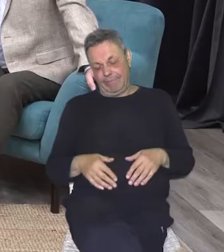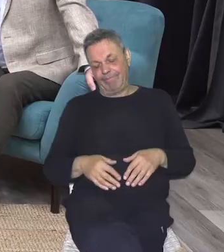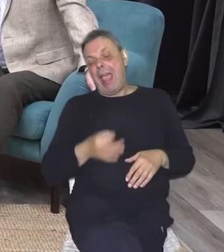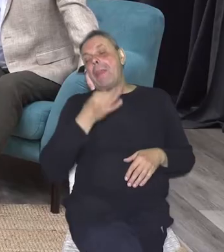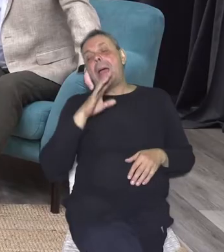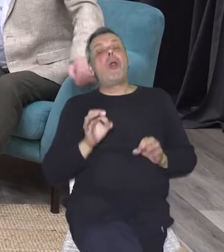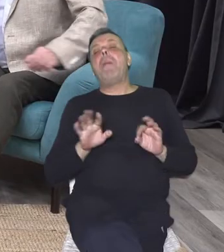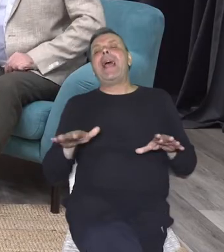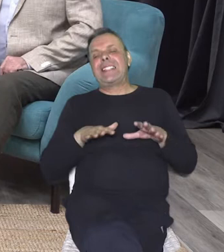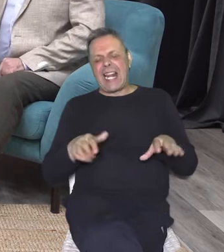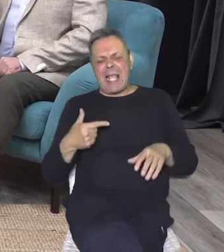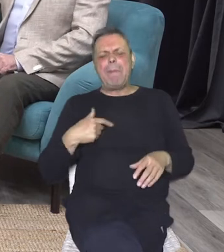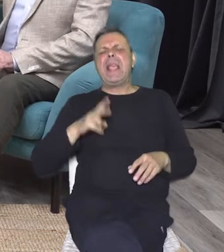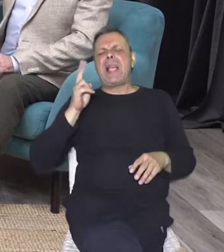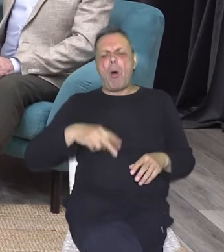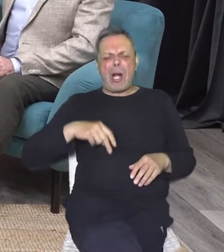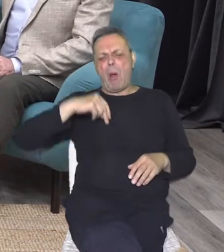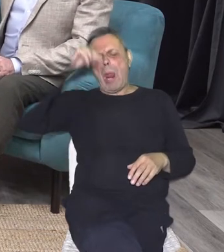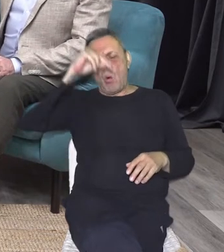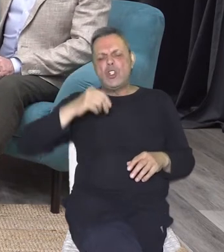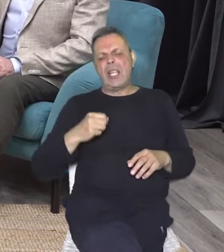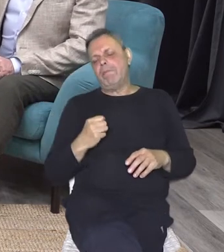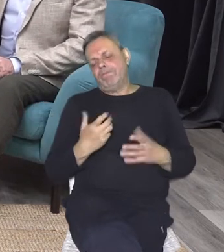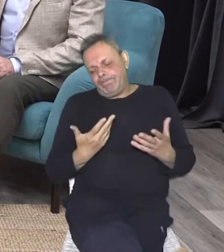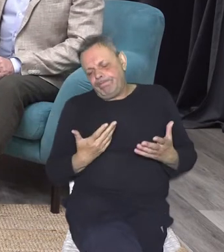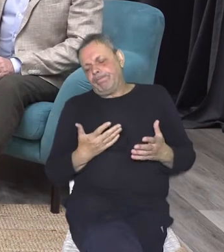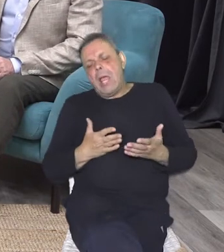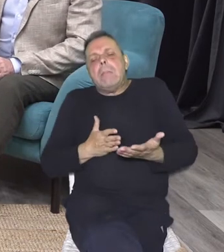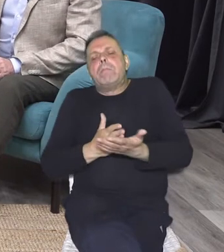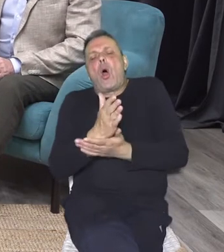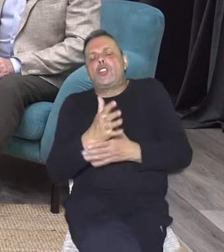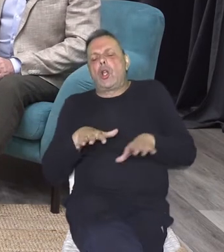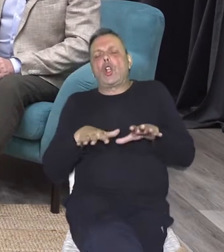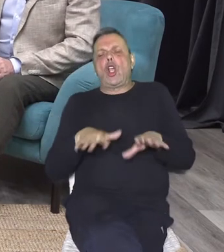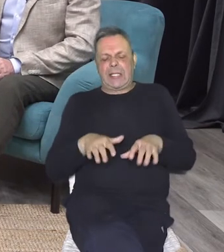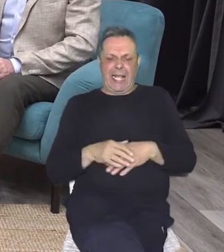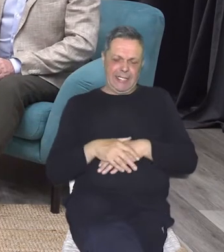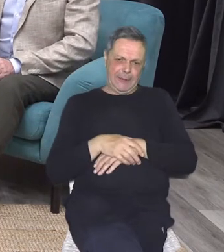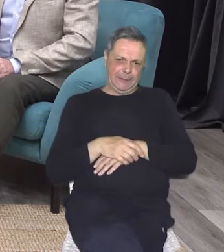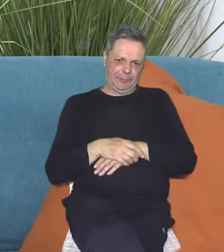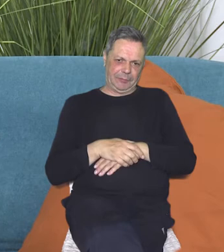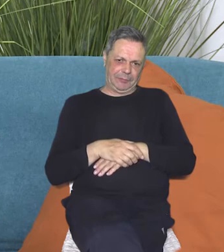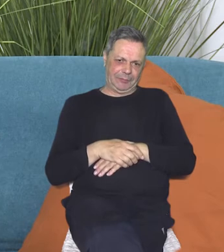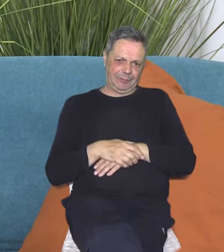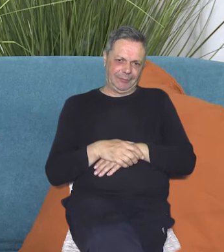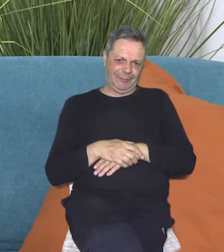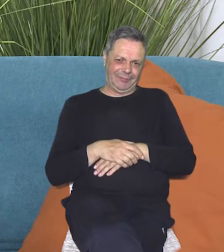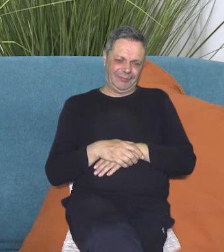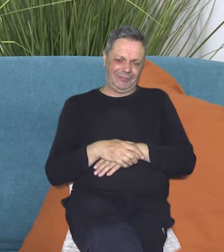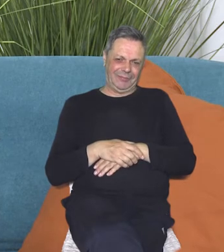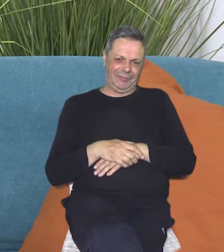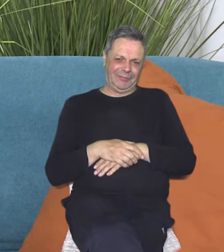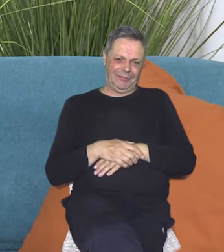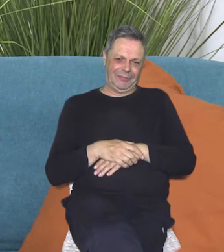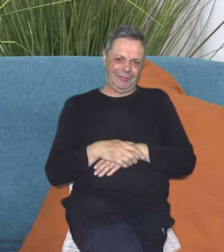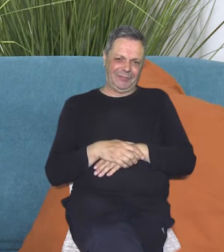Dakle, način kako se, moramo se naučiti nositi sa tim stresom. O tome ćemo samo nakon kratkog činga. Može.